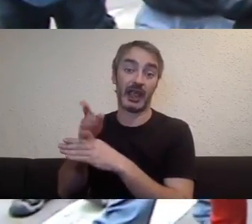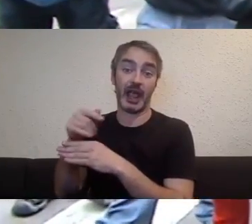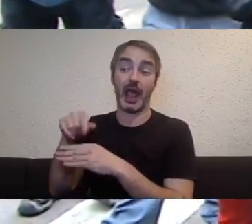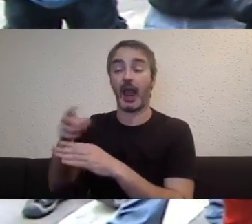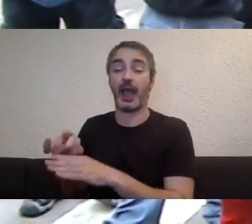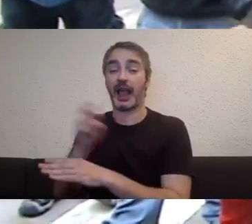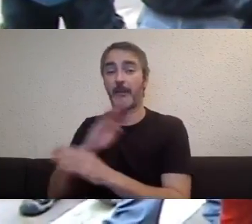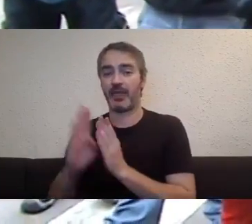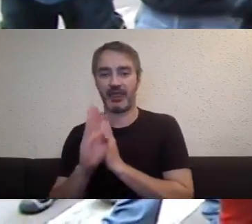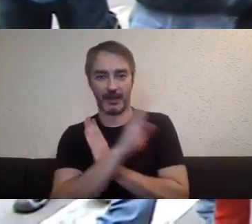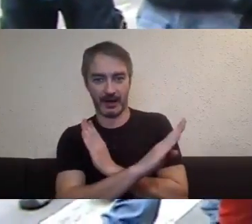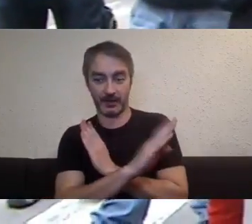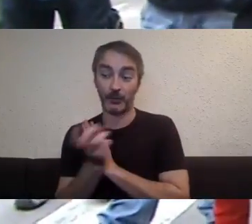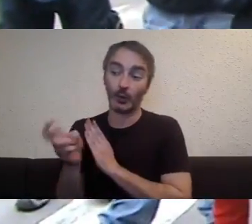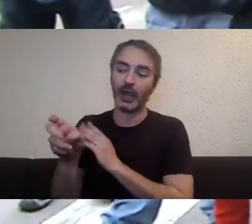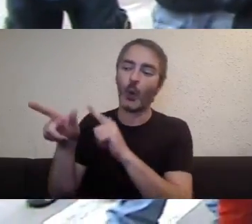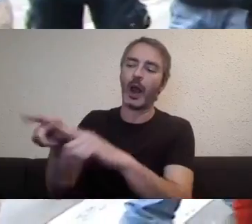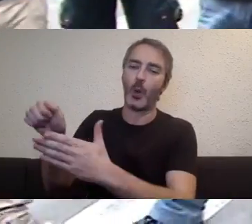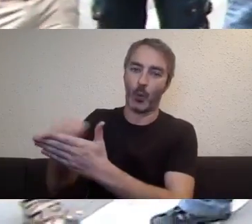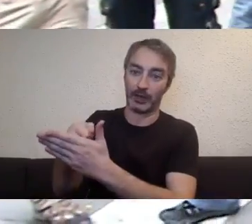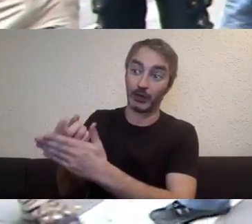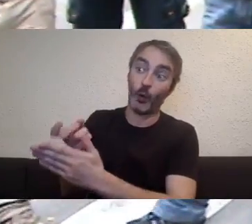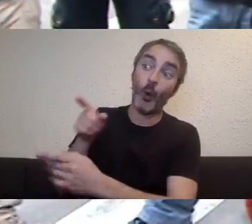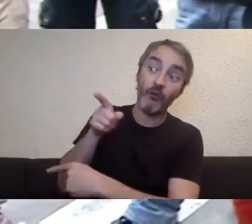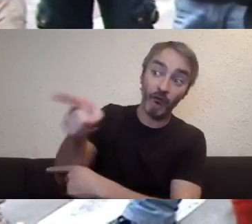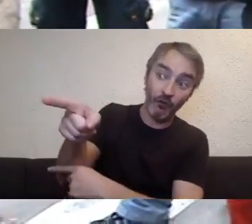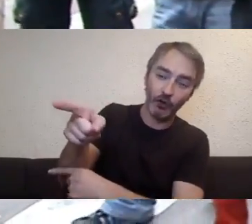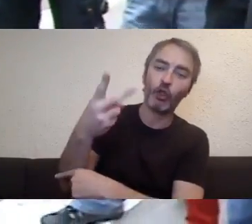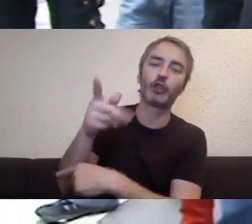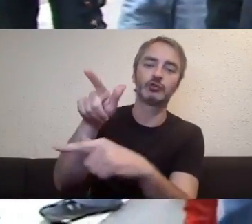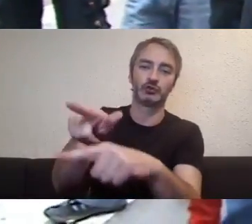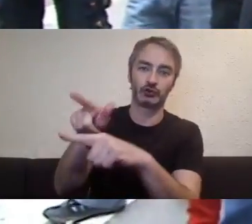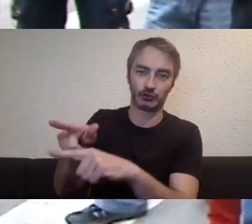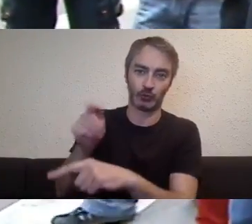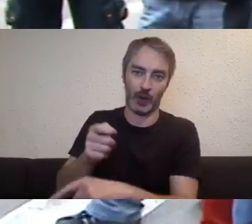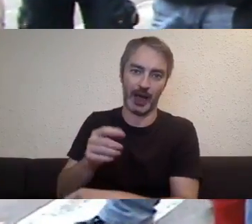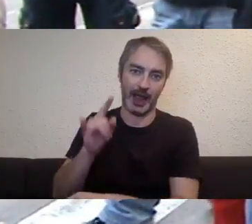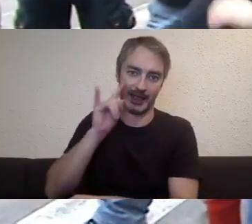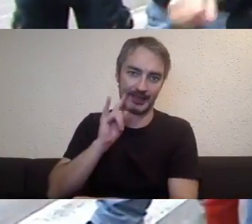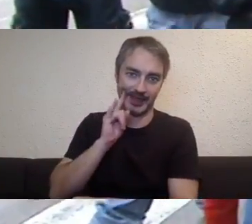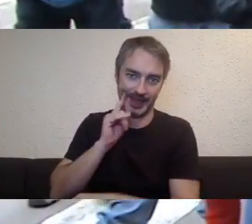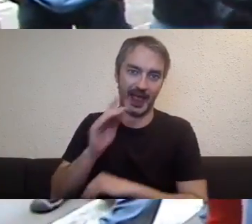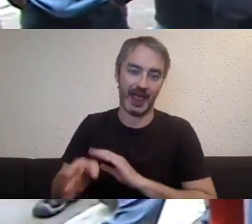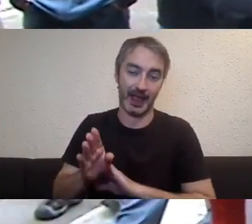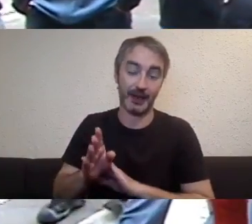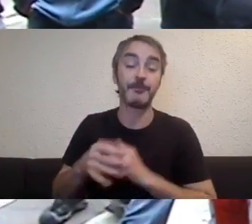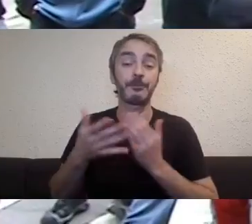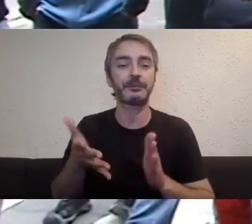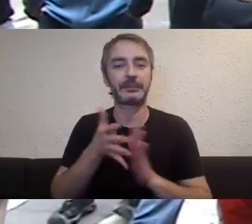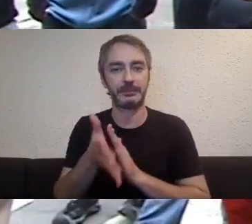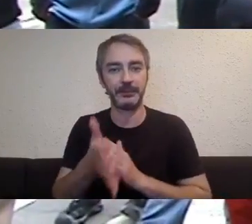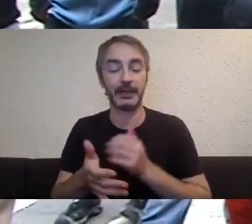que estava buit. I la part aquella d'allà hi havia encara dos llogaters amb lloguer antic. La història és que a partir que vam entrar